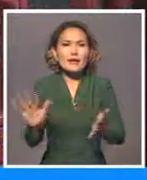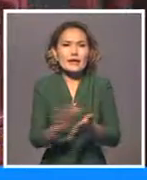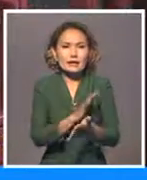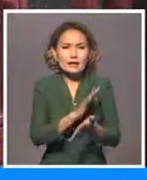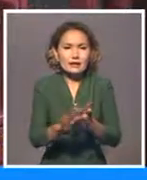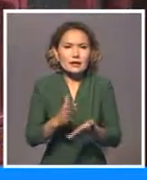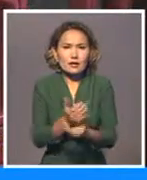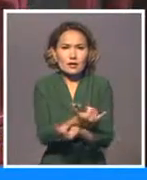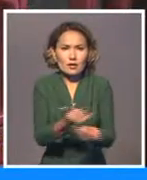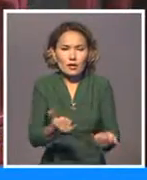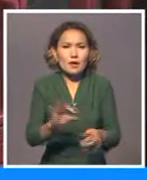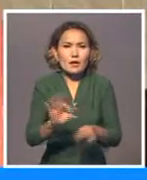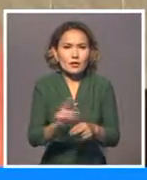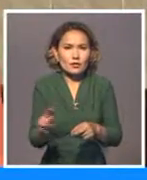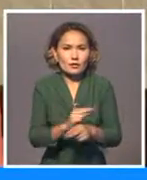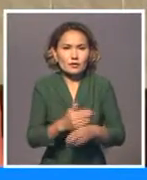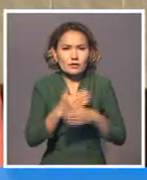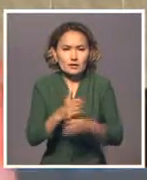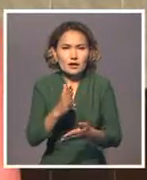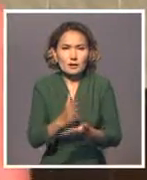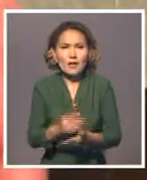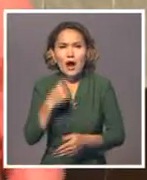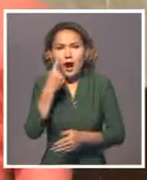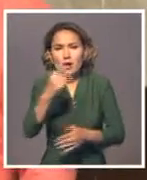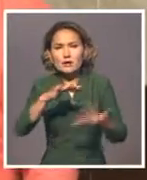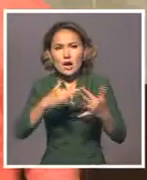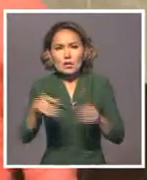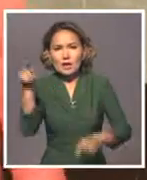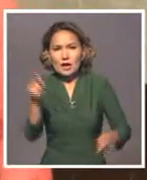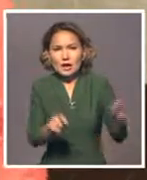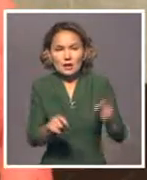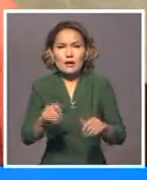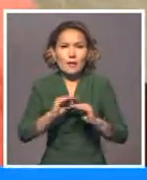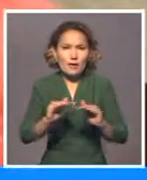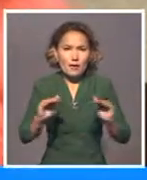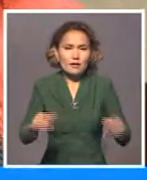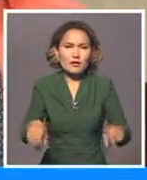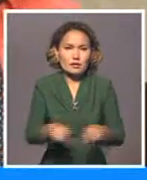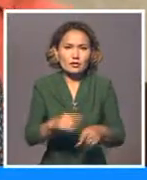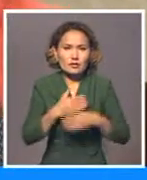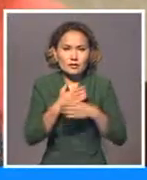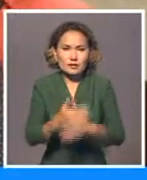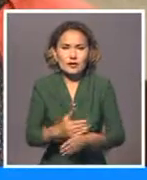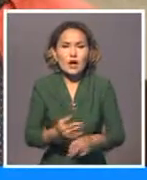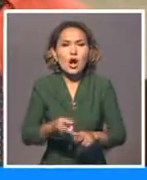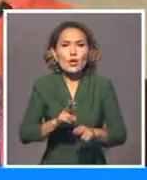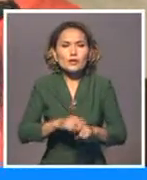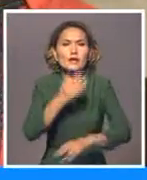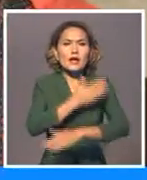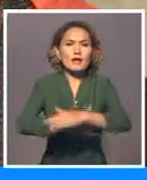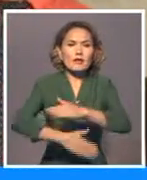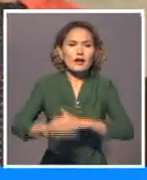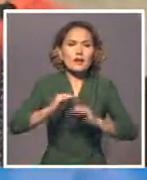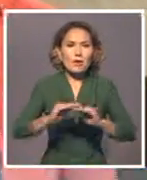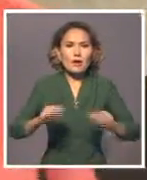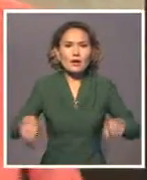алыс аудандардан келетін бүлдіршіндер де бар. Бұл жерде мүмкіндік шектеулі балалардың толыққанды көмек алуларына барлық жағдай жасалған. Облыста